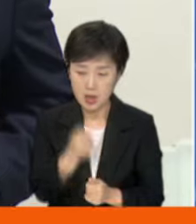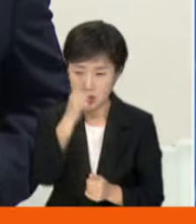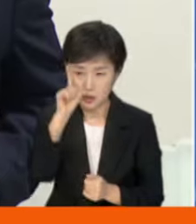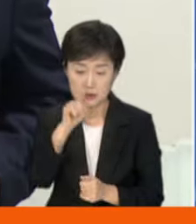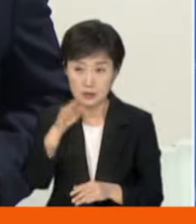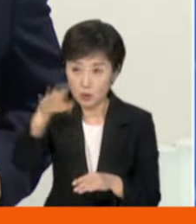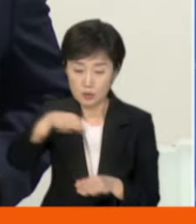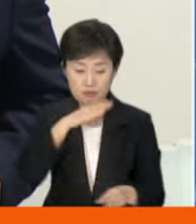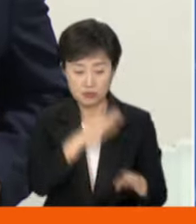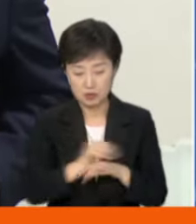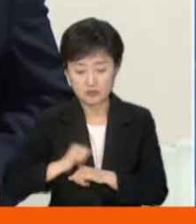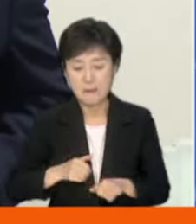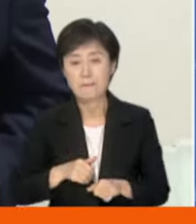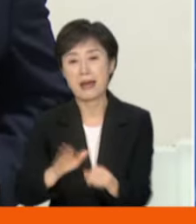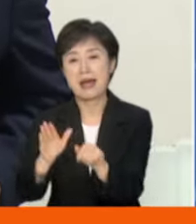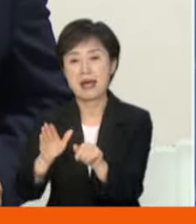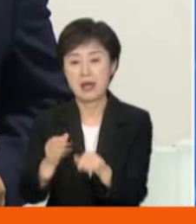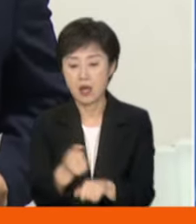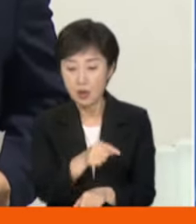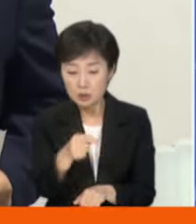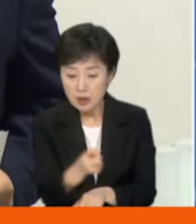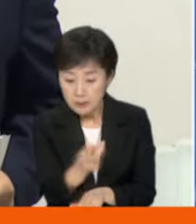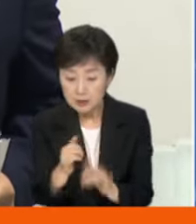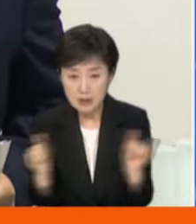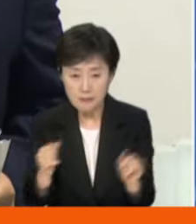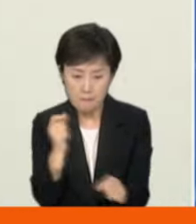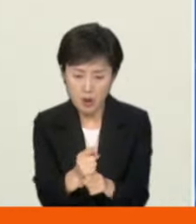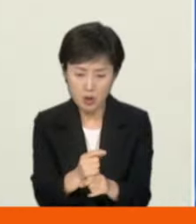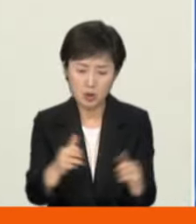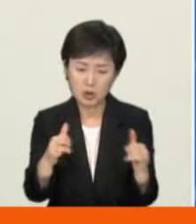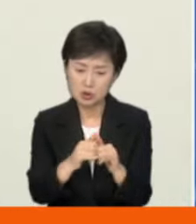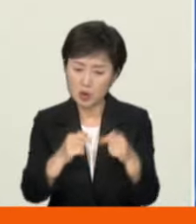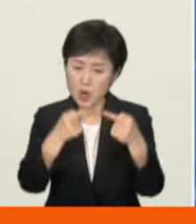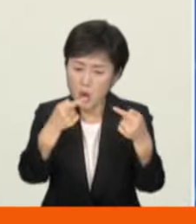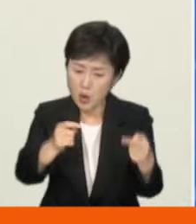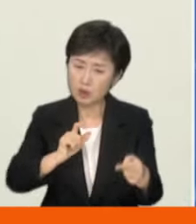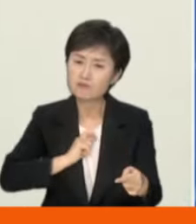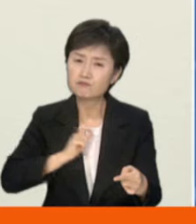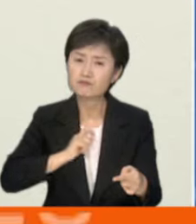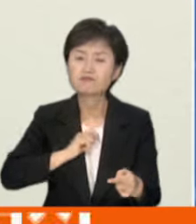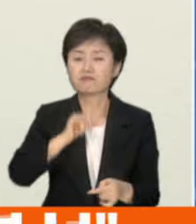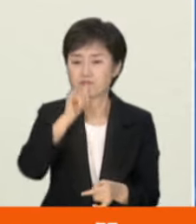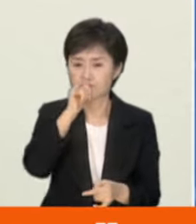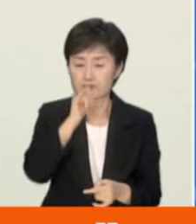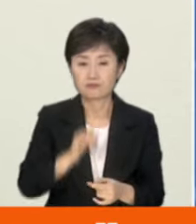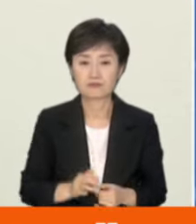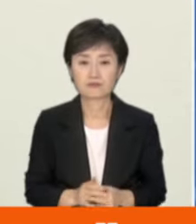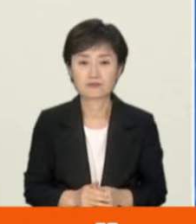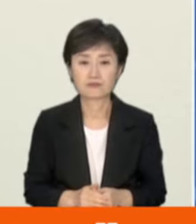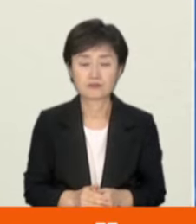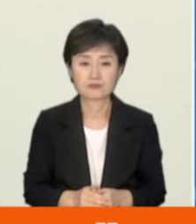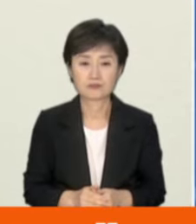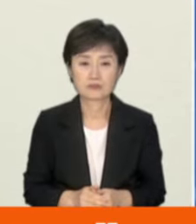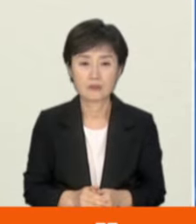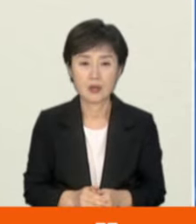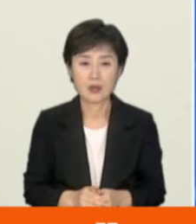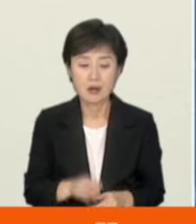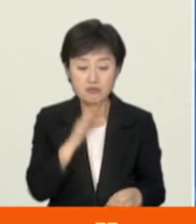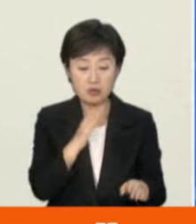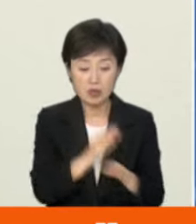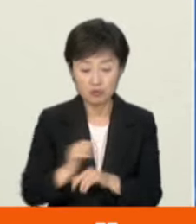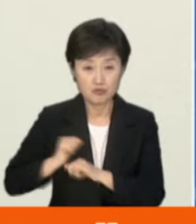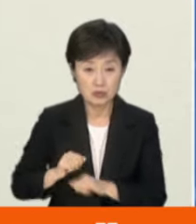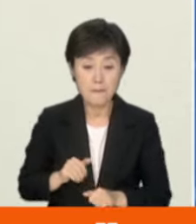파병된 북한군 중 일부 선발대가 전선에 투입됐을 개연성이 있다고 정보위에 보고했습니다. 파병된